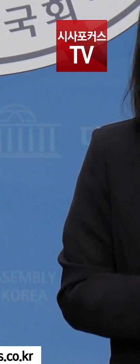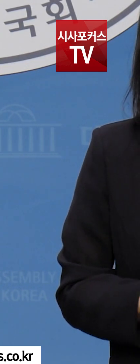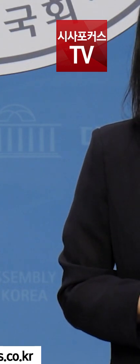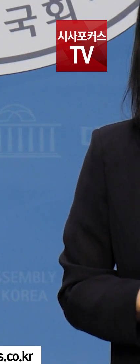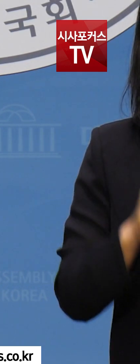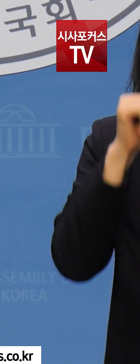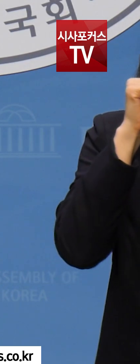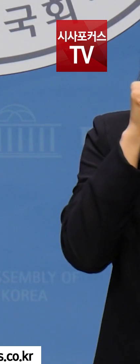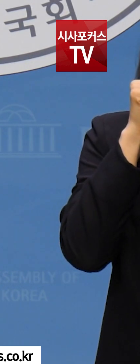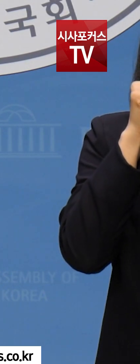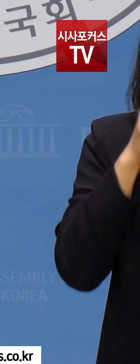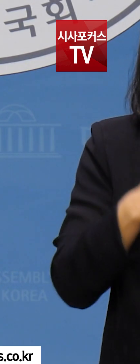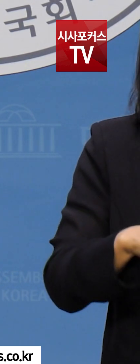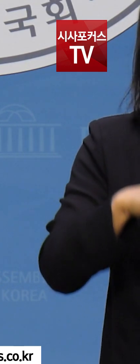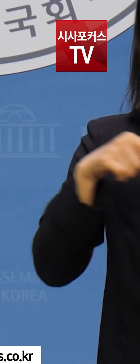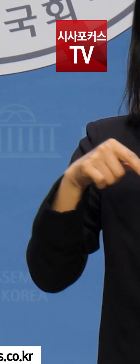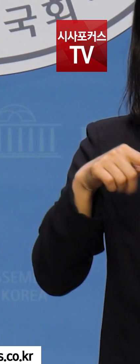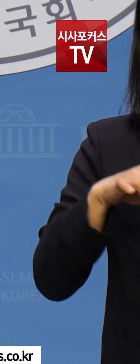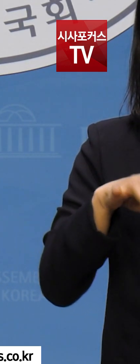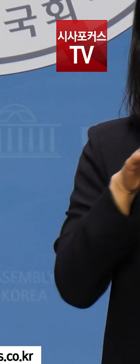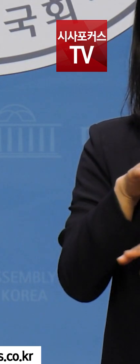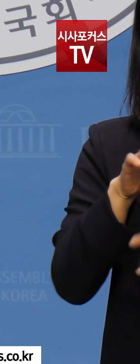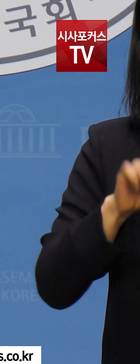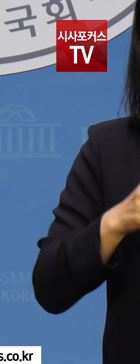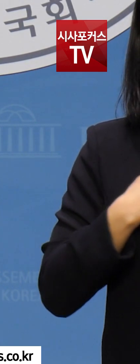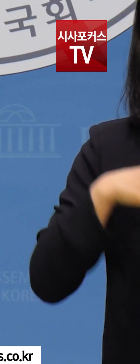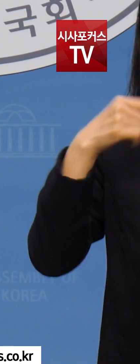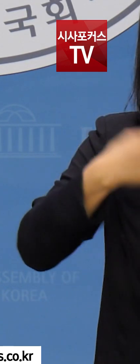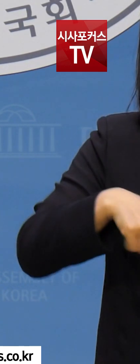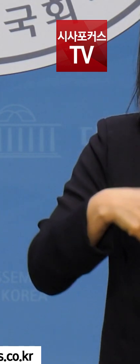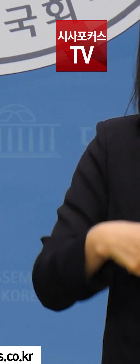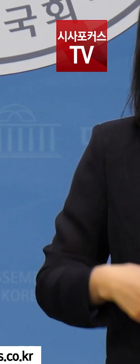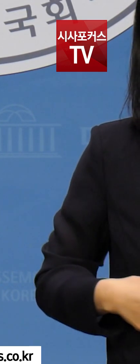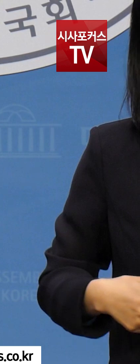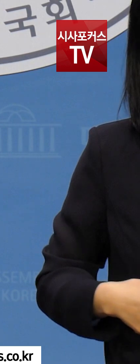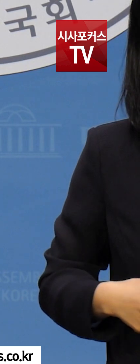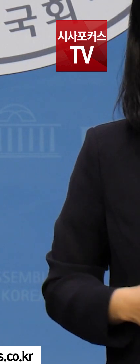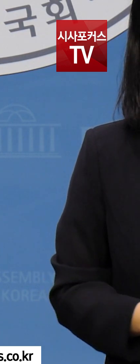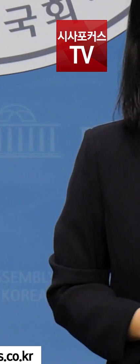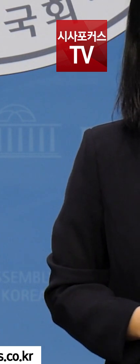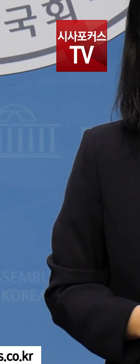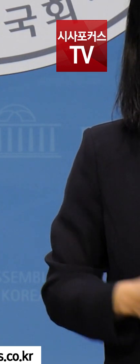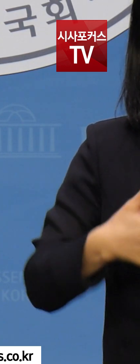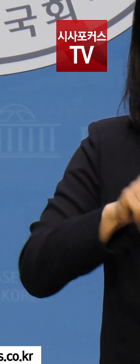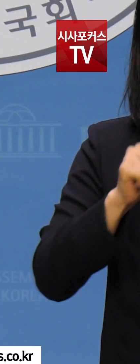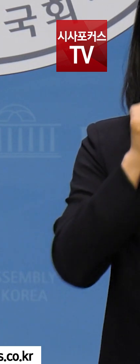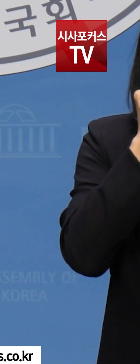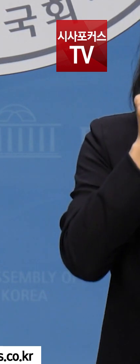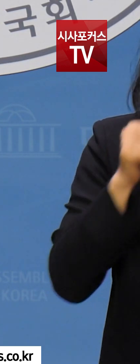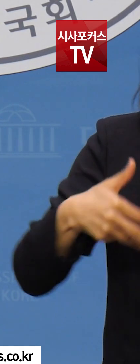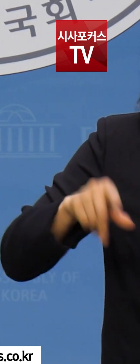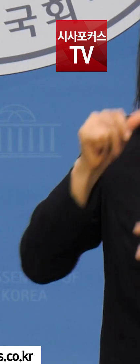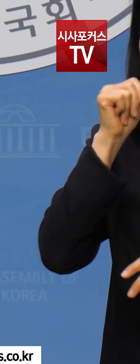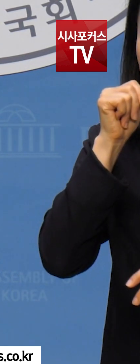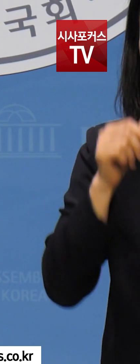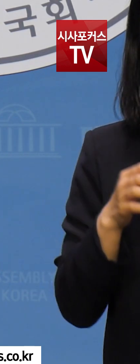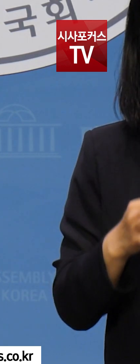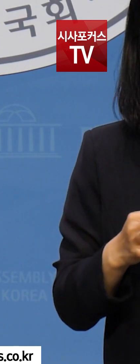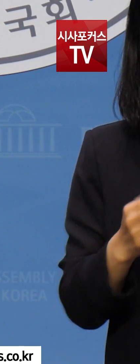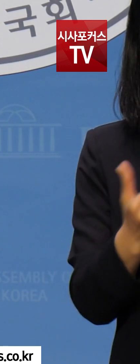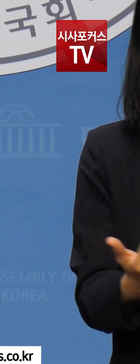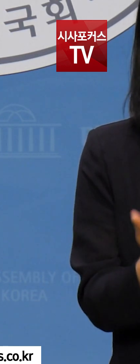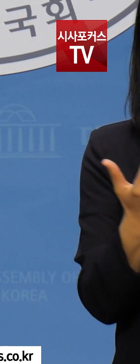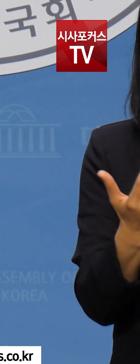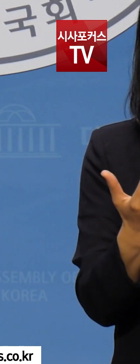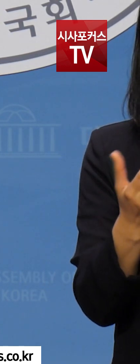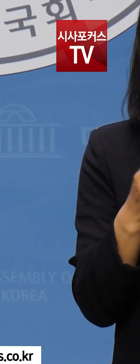있는 배터리와 전기차에 대한 안전 교육도 시급합니다. 1차 전지와 2차 전지 등 대형 화재가